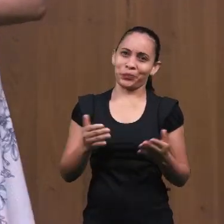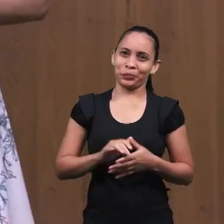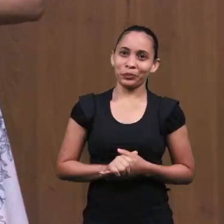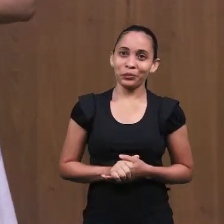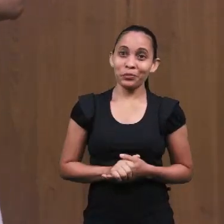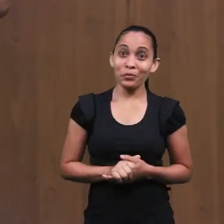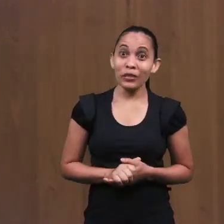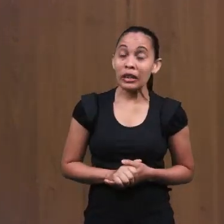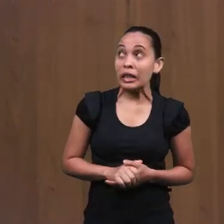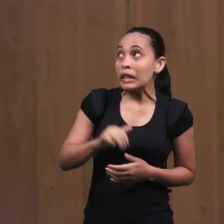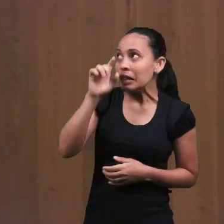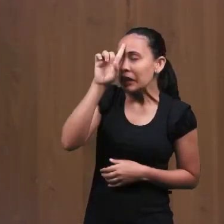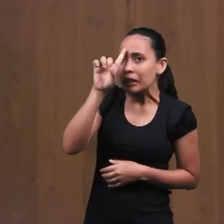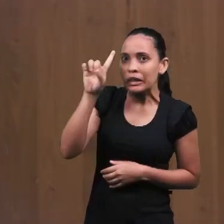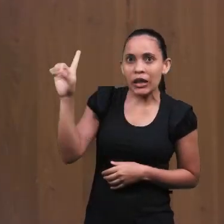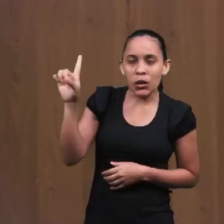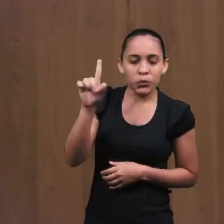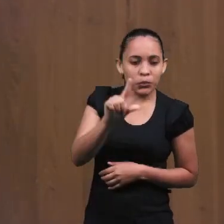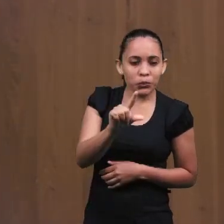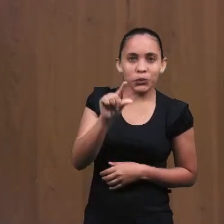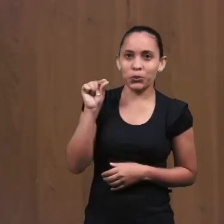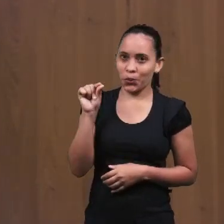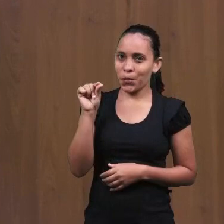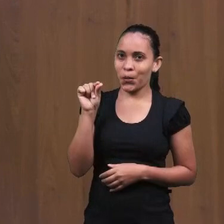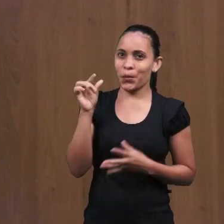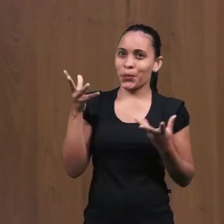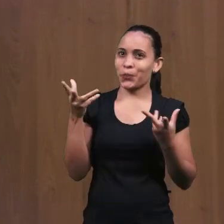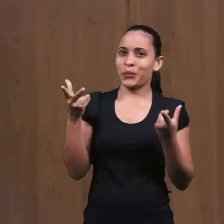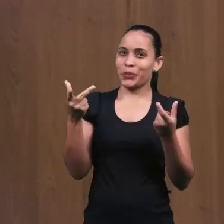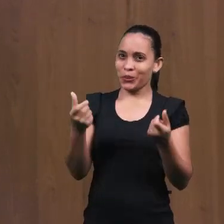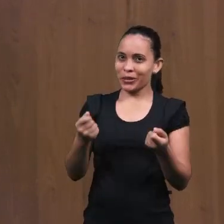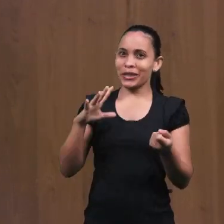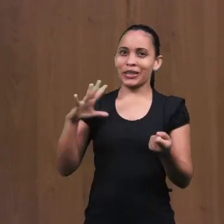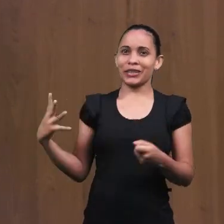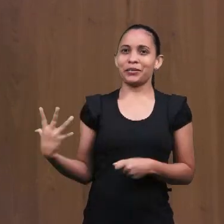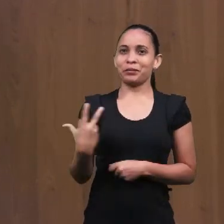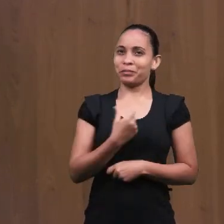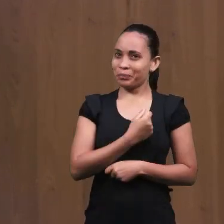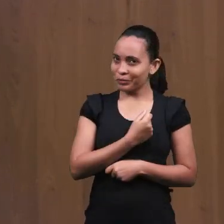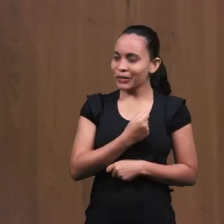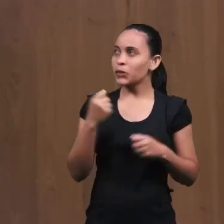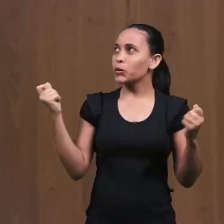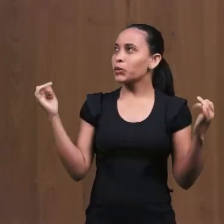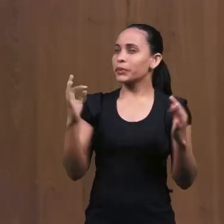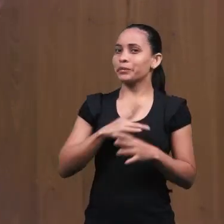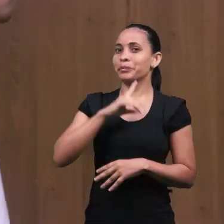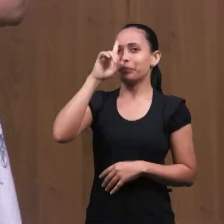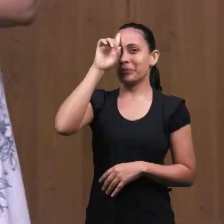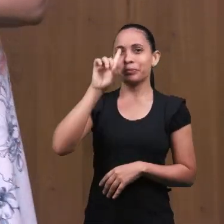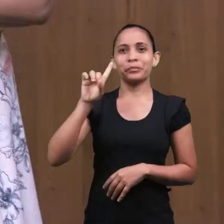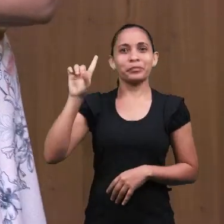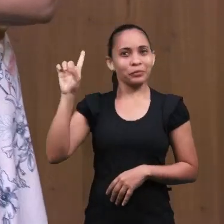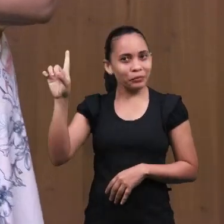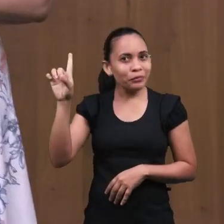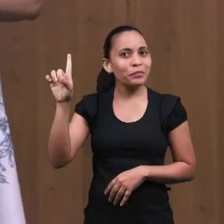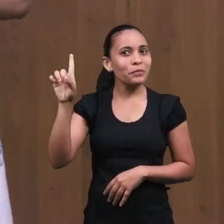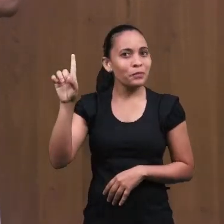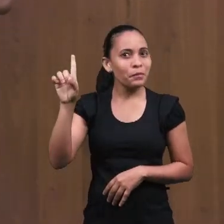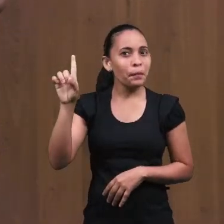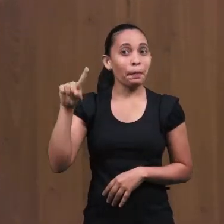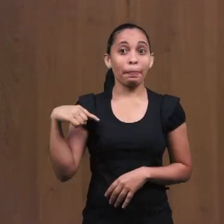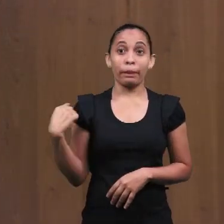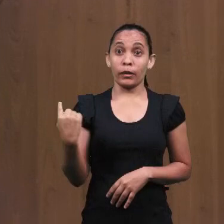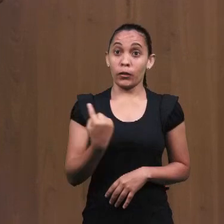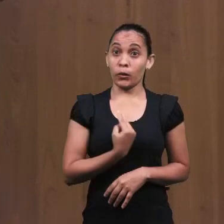nous a élus pour ce si grand salut. Alléluia. Et ainsi, nous avons